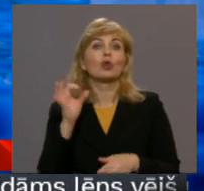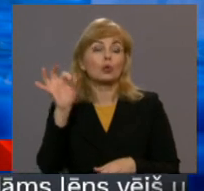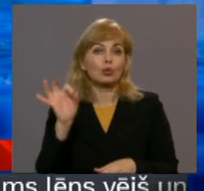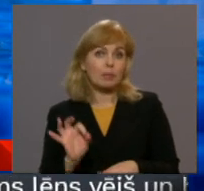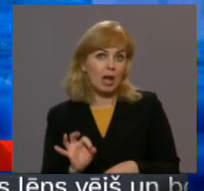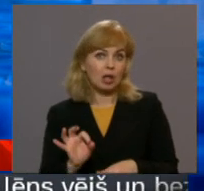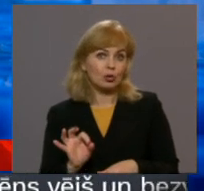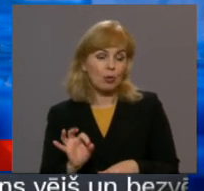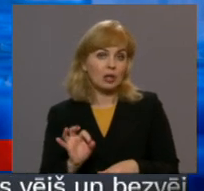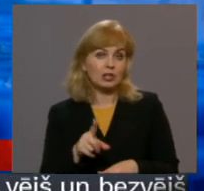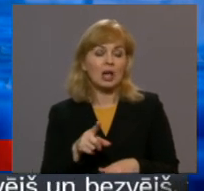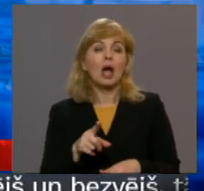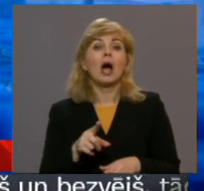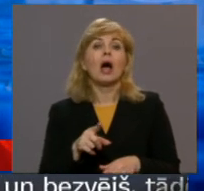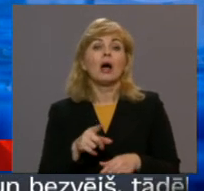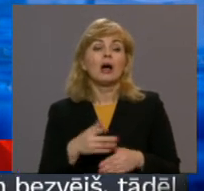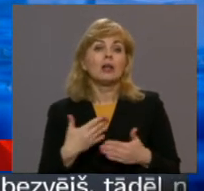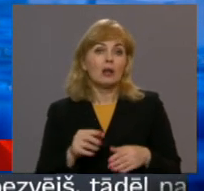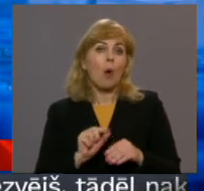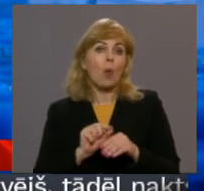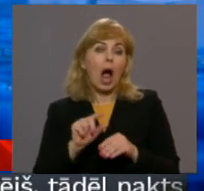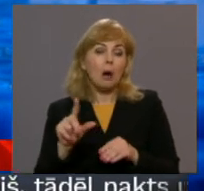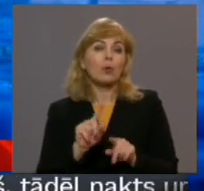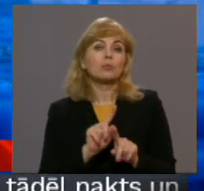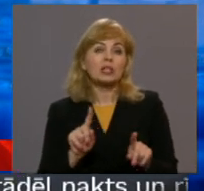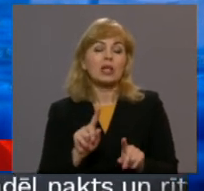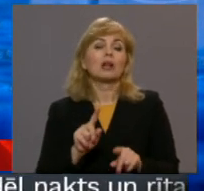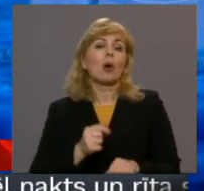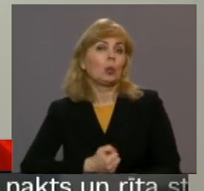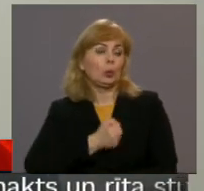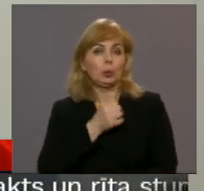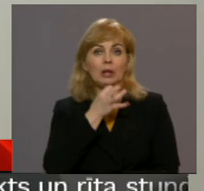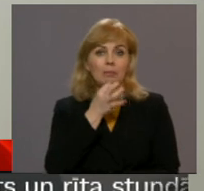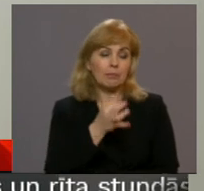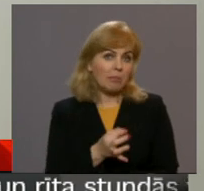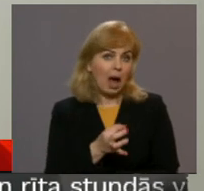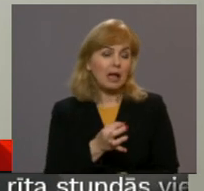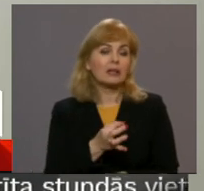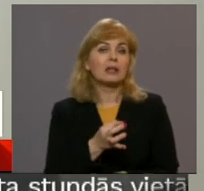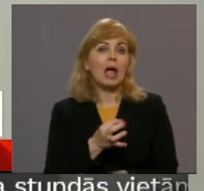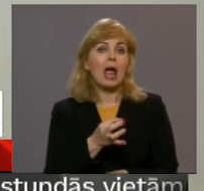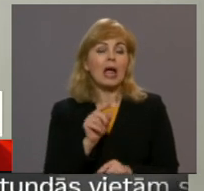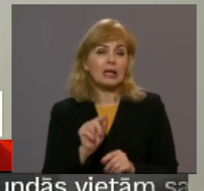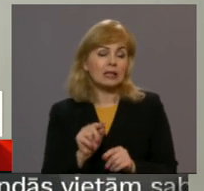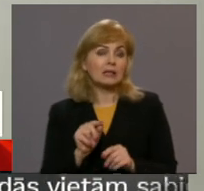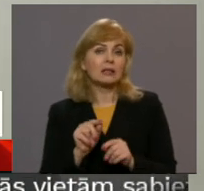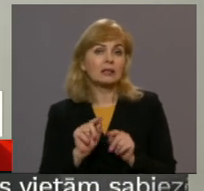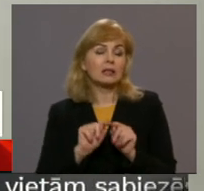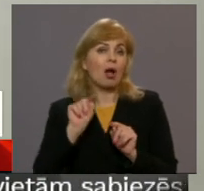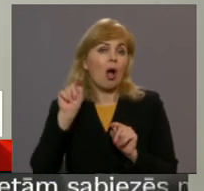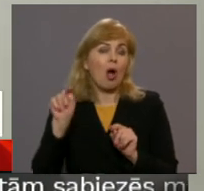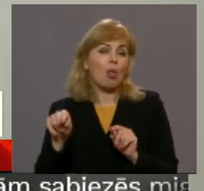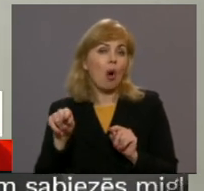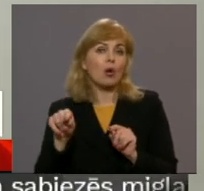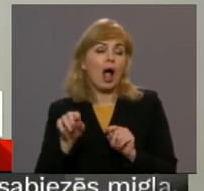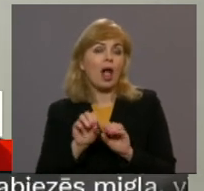4% paraugu. Kāpums ir. Nu, pagaidām, protams, ļoti grūti paredzēt, ņemot vērā, ka tā ir lokāla izplatība, vēl